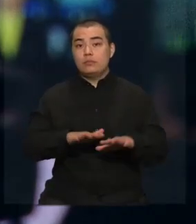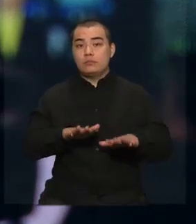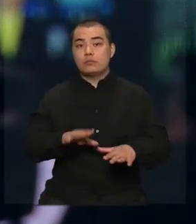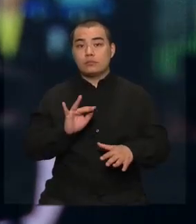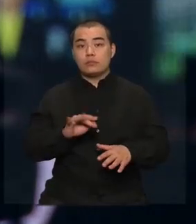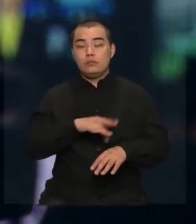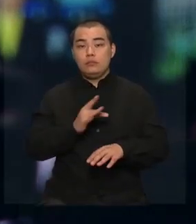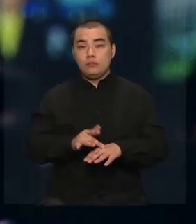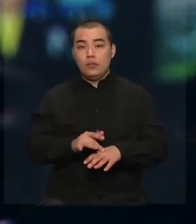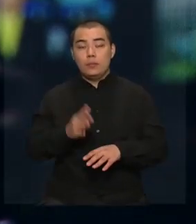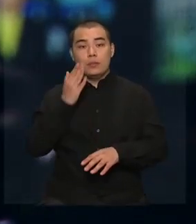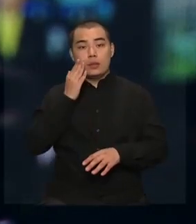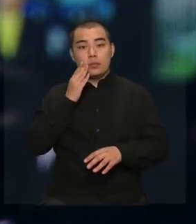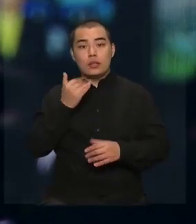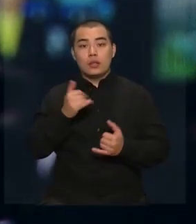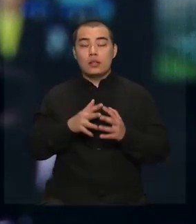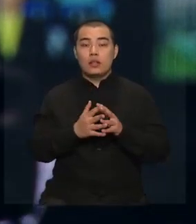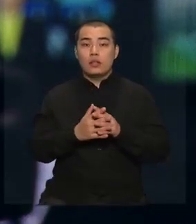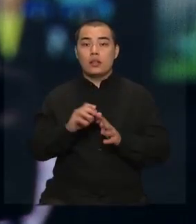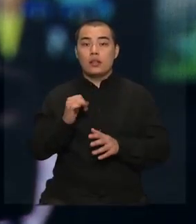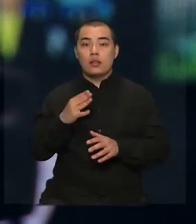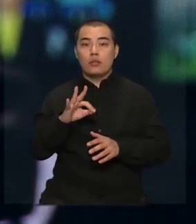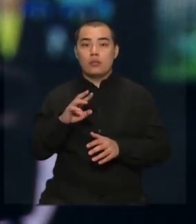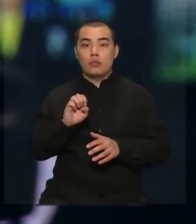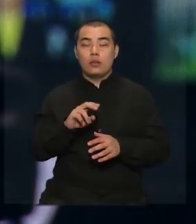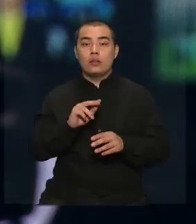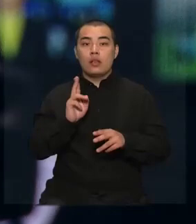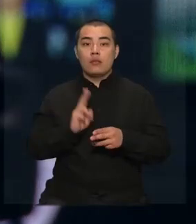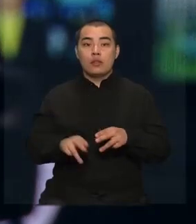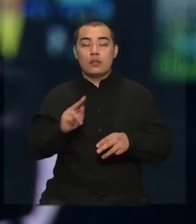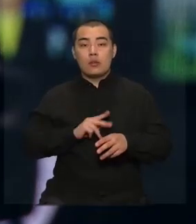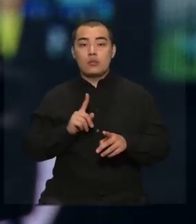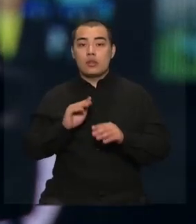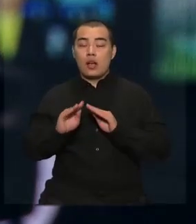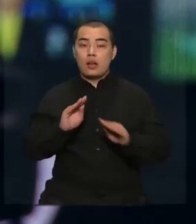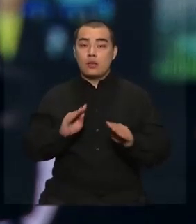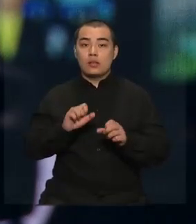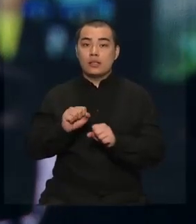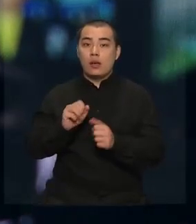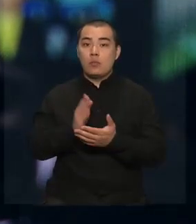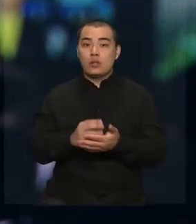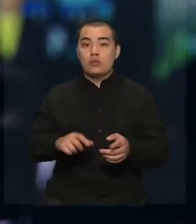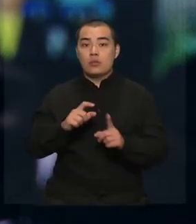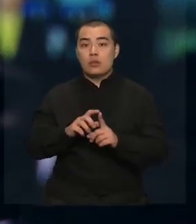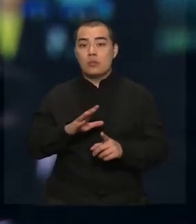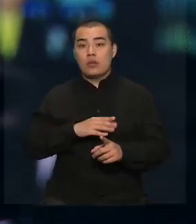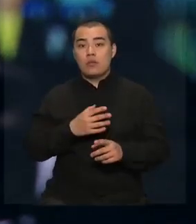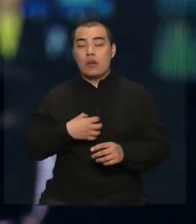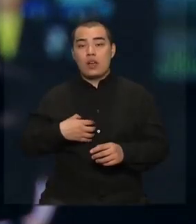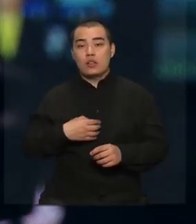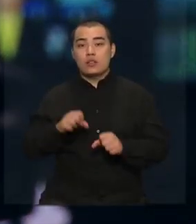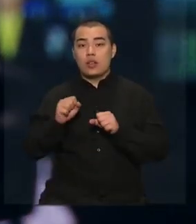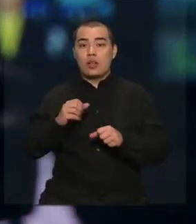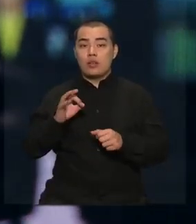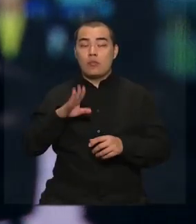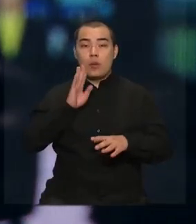и города. К примеру, в селе Тайтубе завершаются работы по укреплению обвалования, которое послужило основной защитой